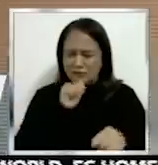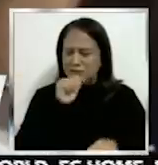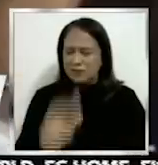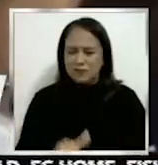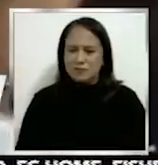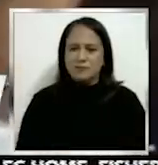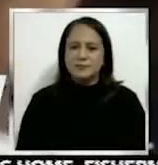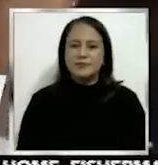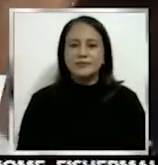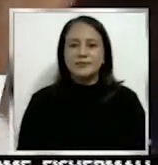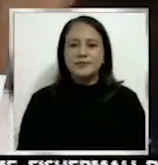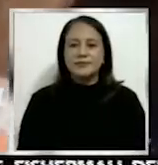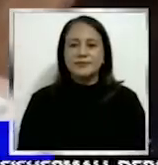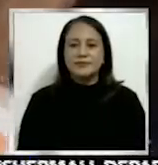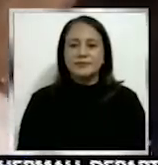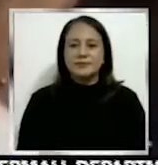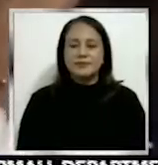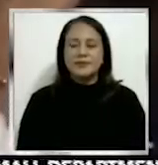Hindi ako